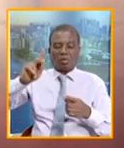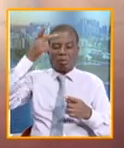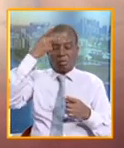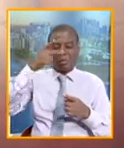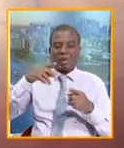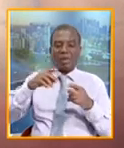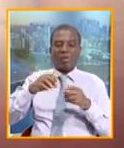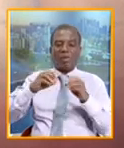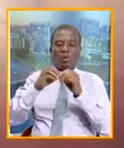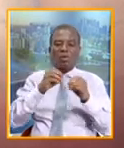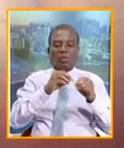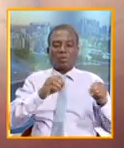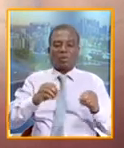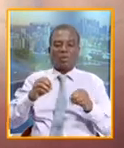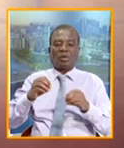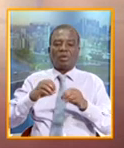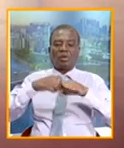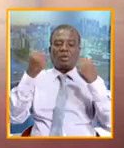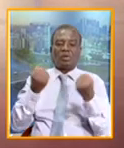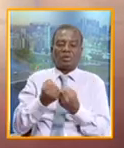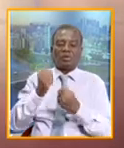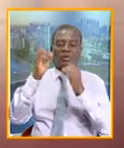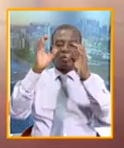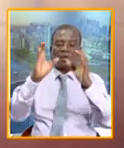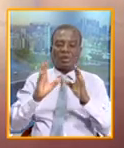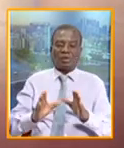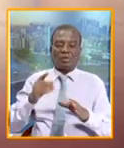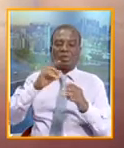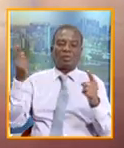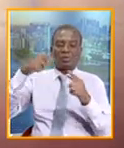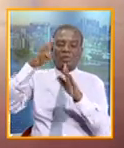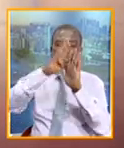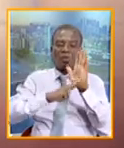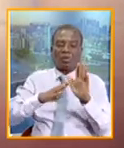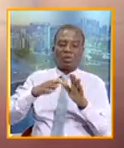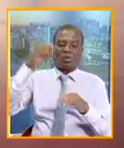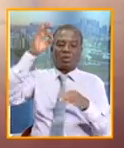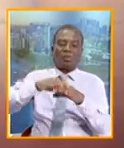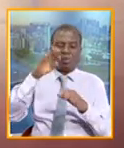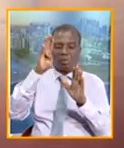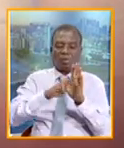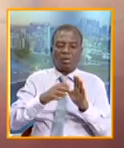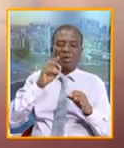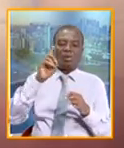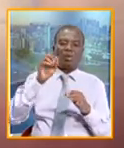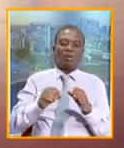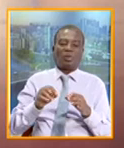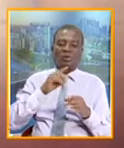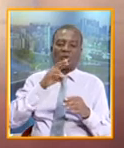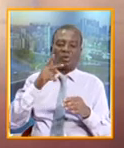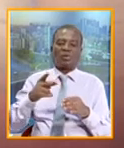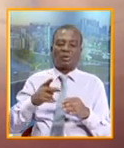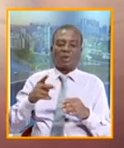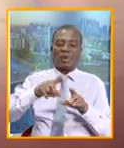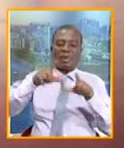société civile, toutes les informations relatives justement aux élections. Donc ce centre est un